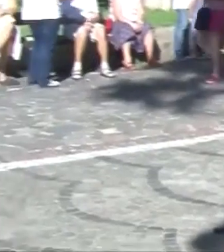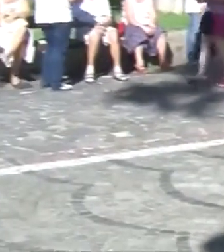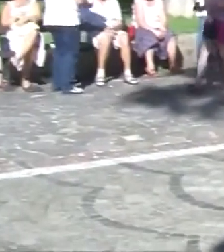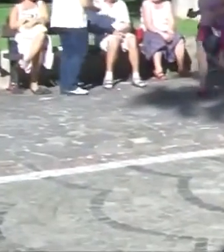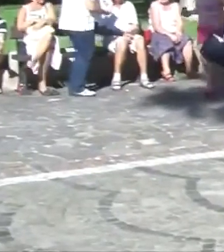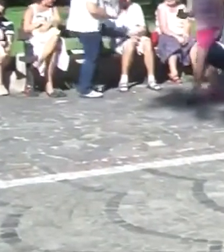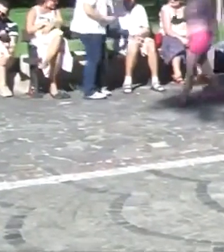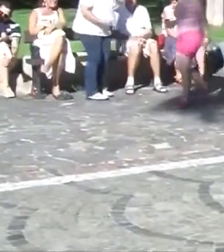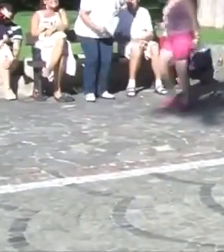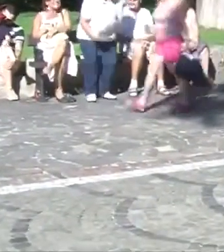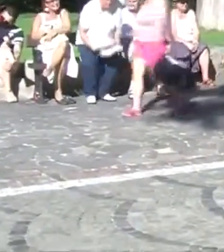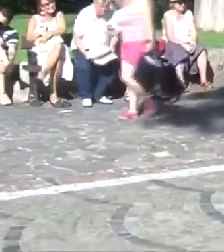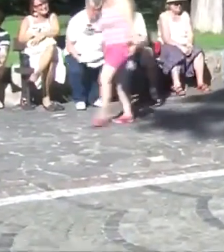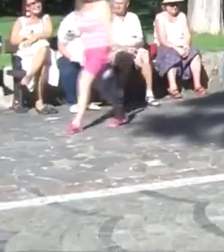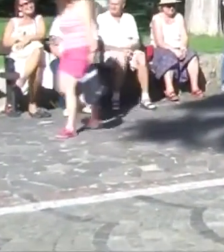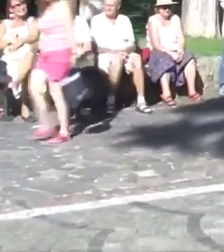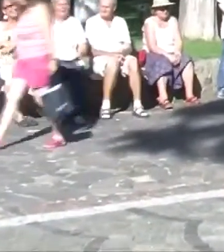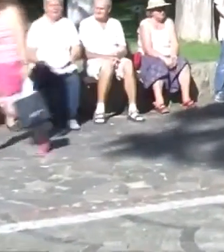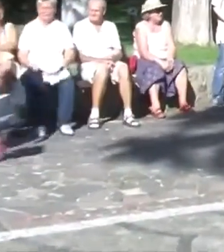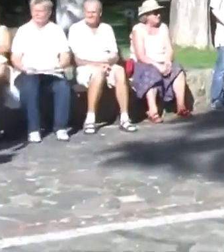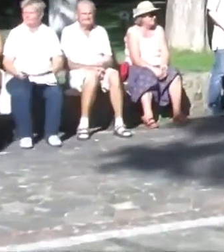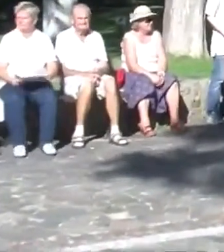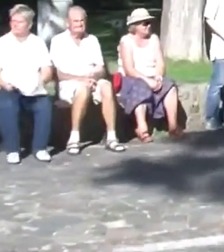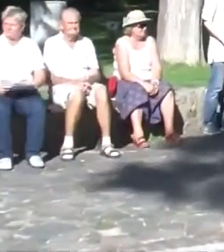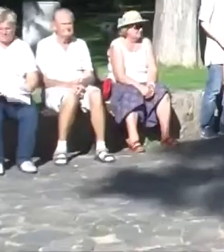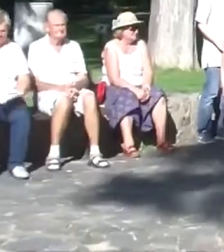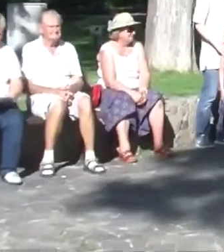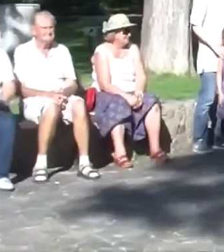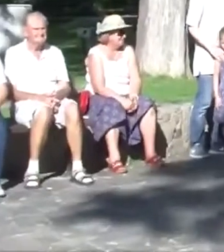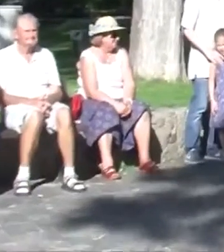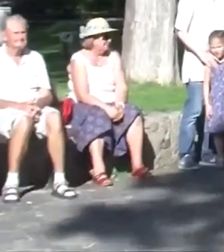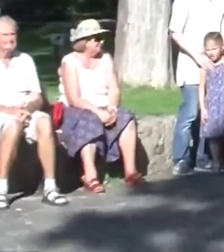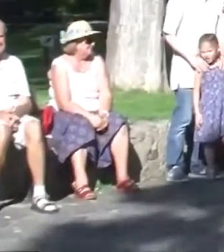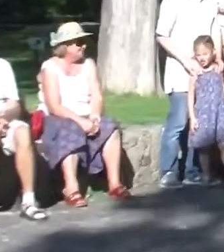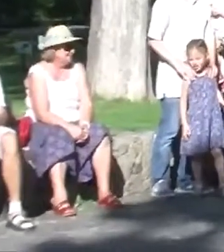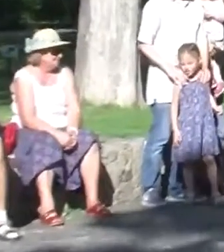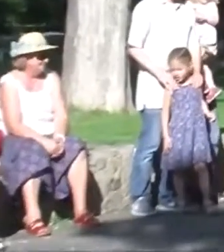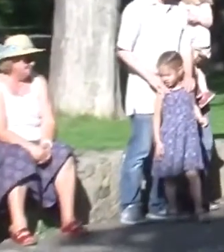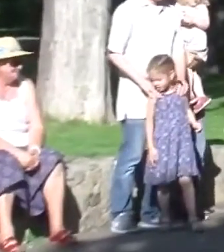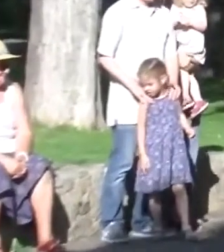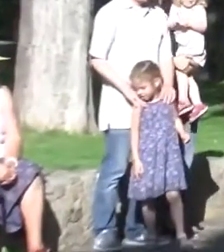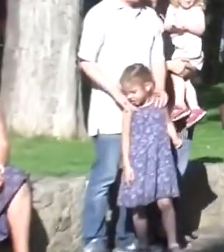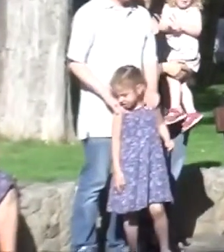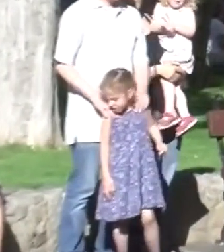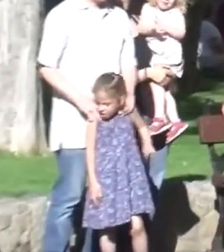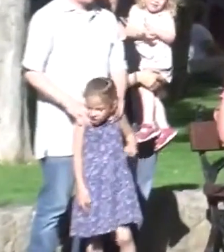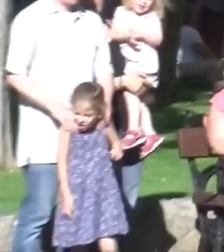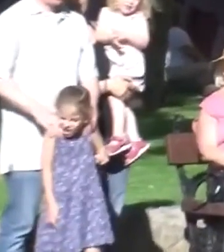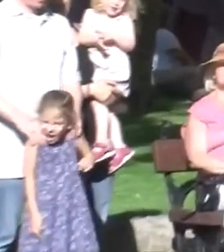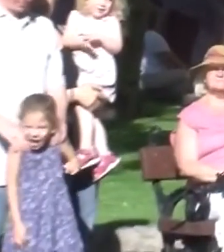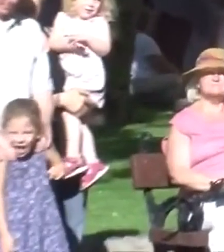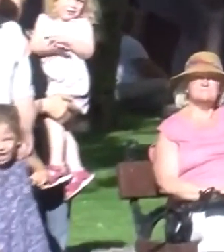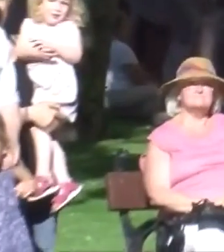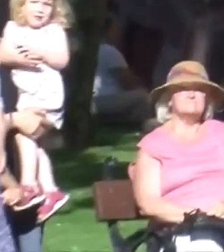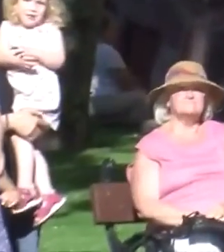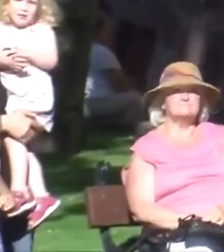Alexander Swag Time Band. Come on here, come on here. He's the best band in the land. Take the payback like